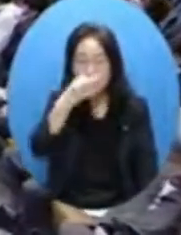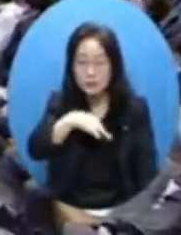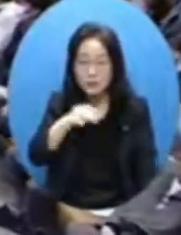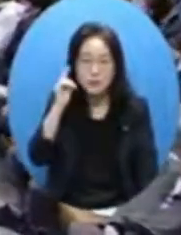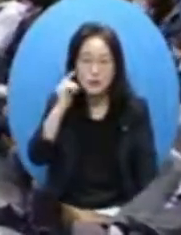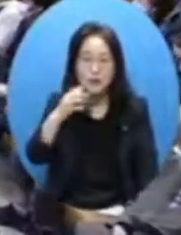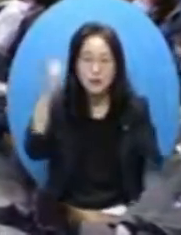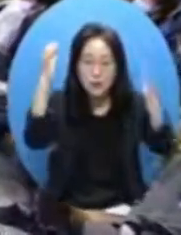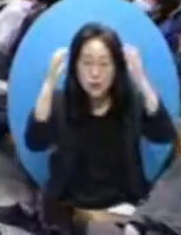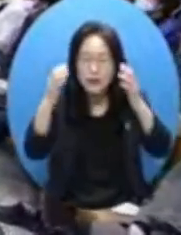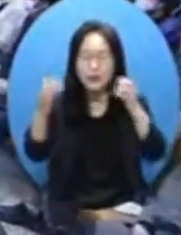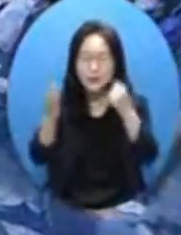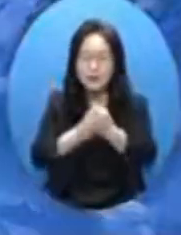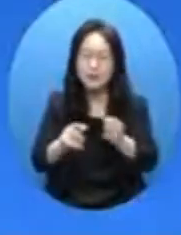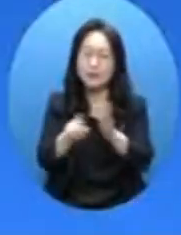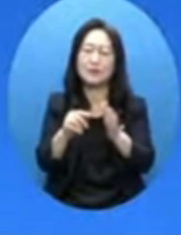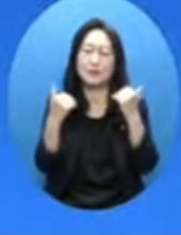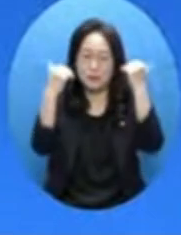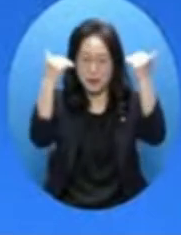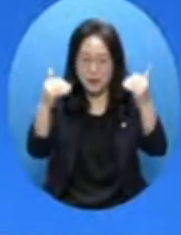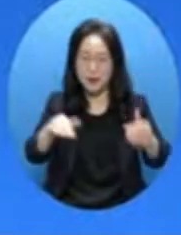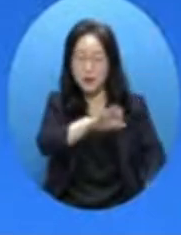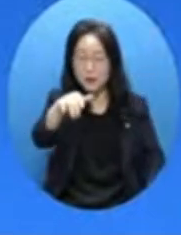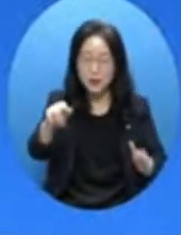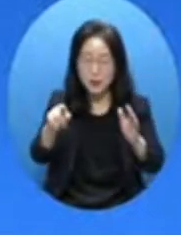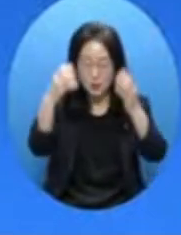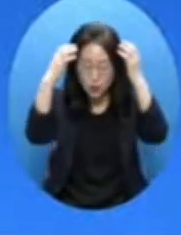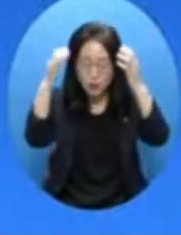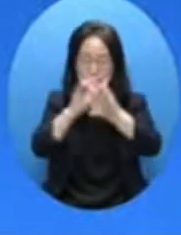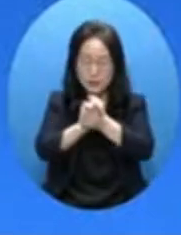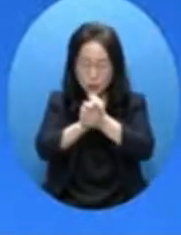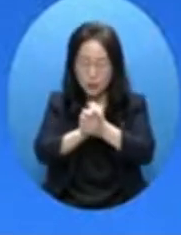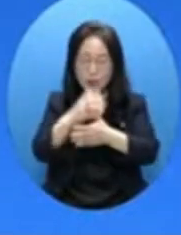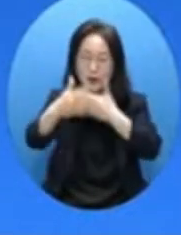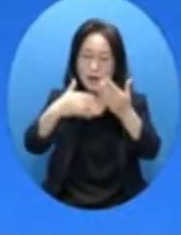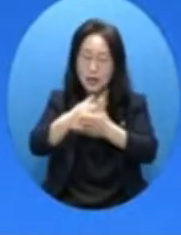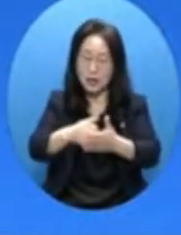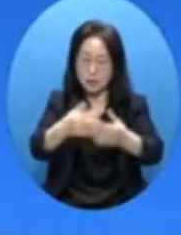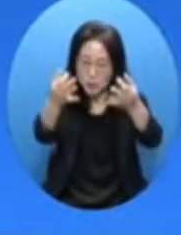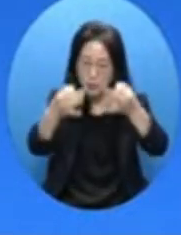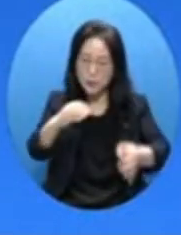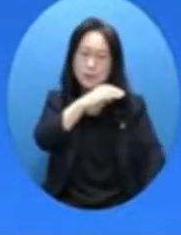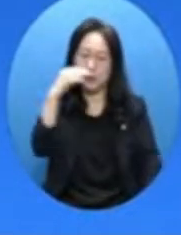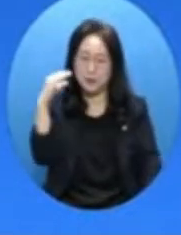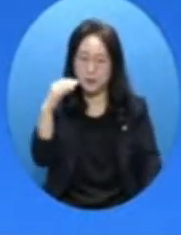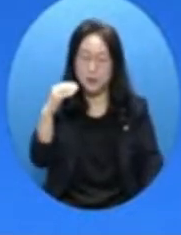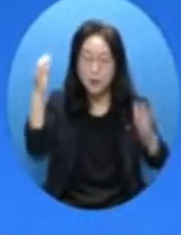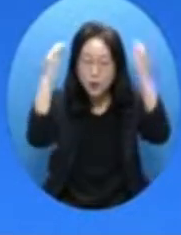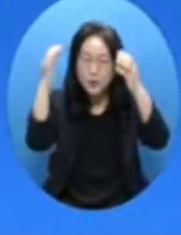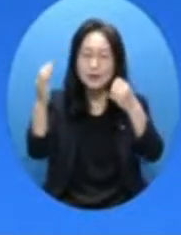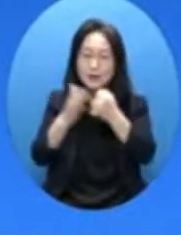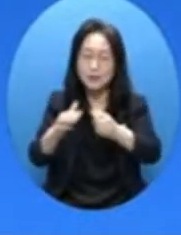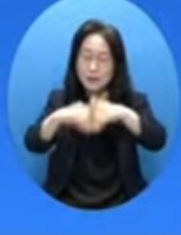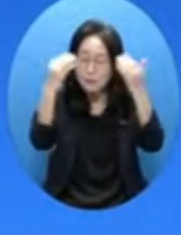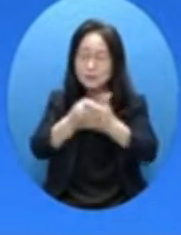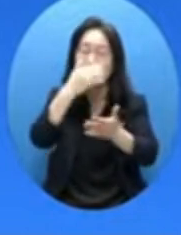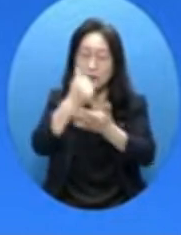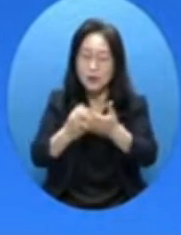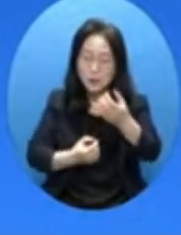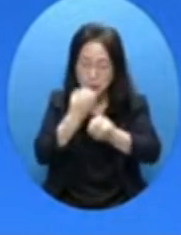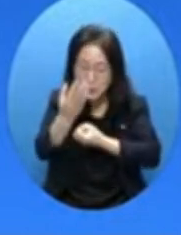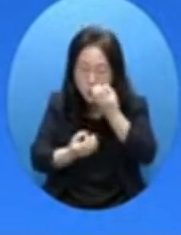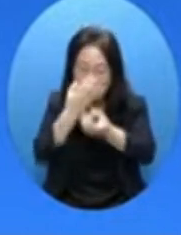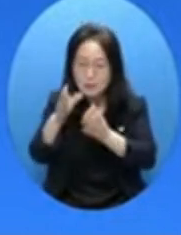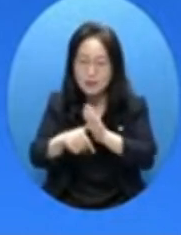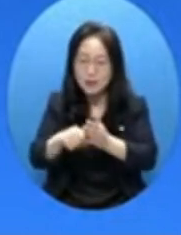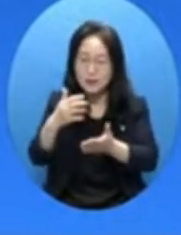우리의 믿음이 자라나는 것입니다. 고난을 통하여 우리가 주의 기도함으로 말미암아 하나님 앞에 내가 바로 서게 되고, 고난을 통하여 내 모든 죄를 회개할 때 내가